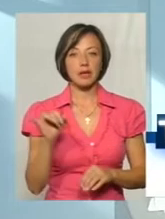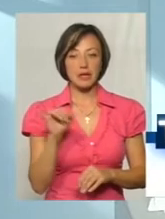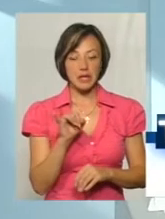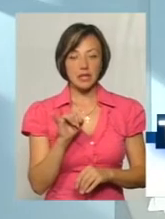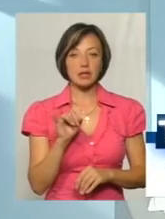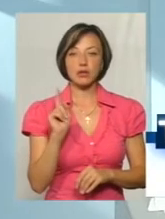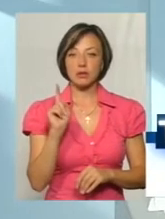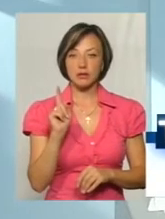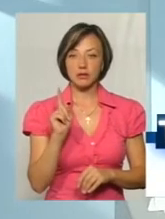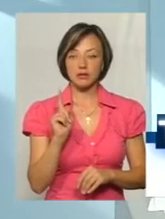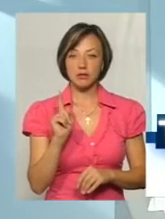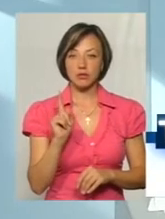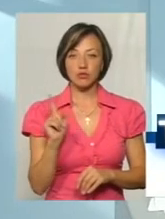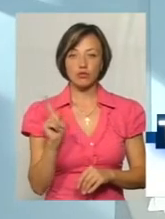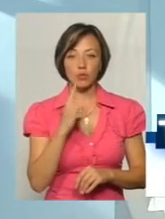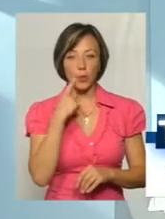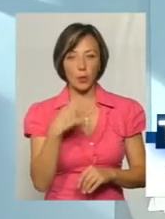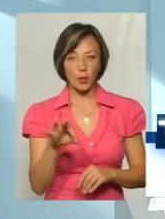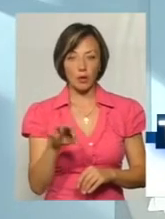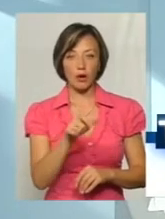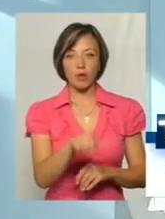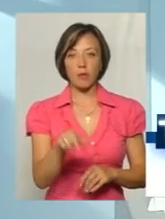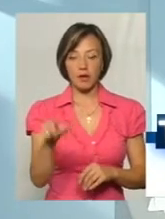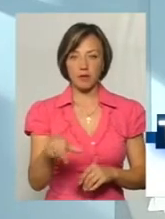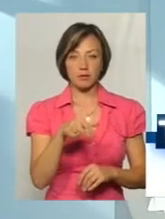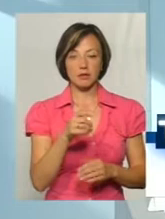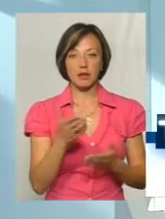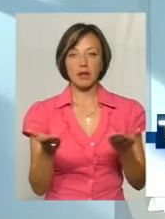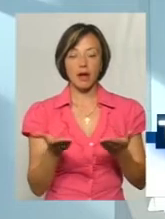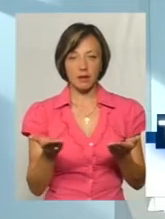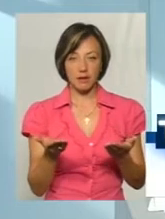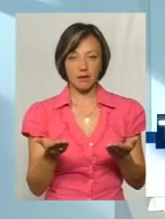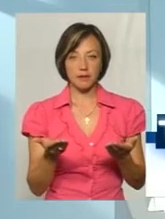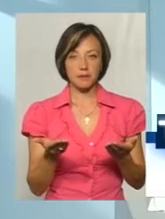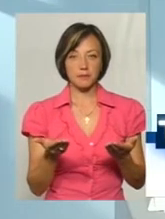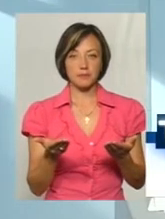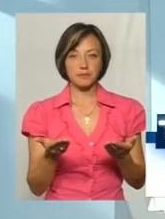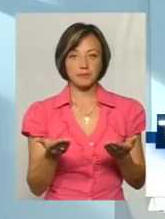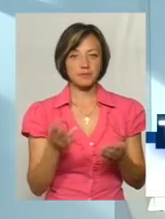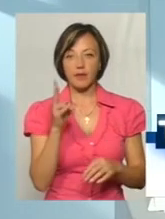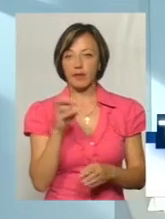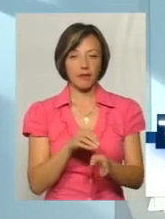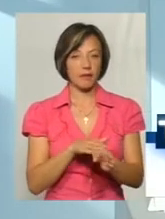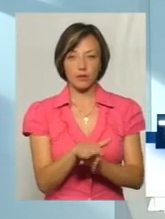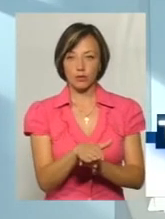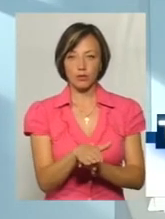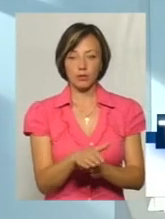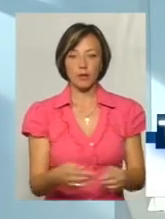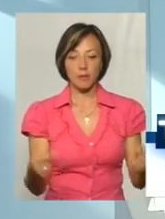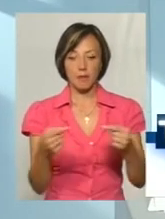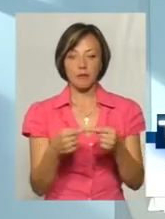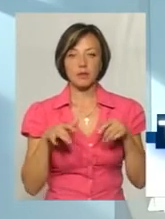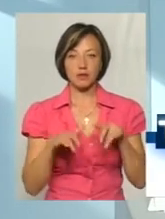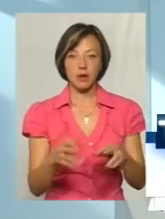рахунок того, що недобросовісних громадян, які не дотримуються певних